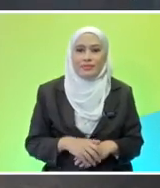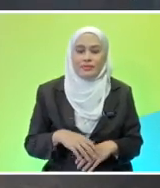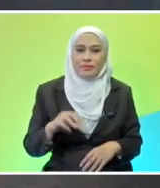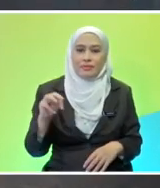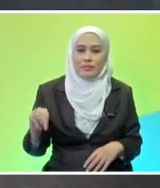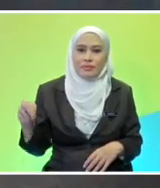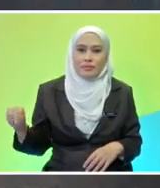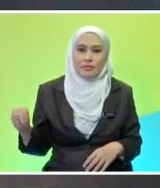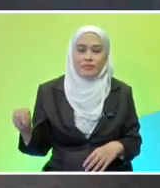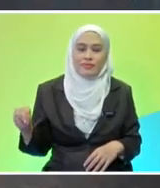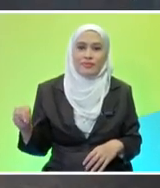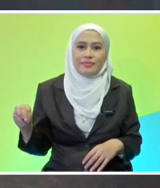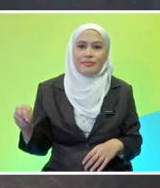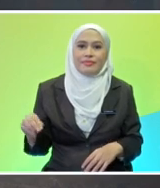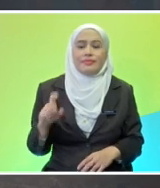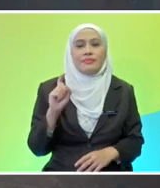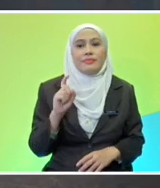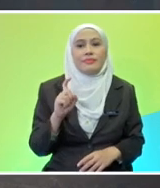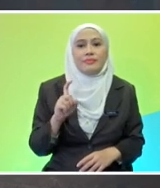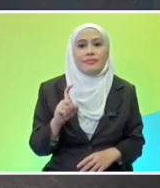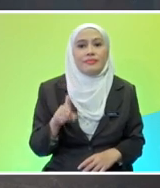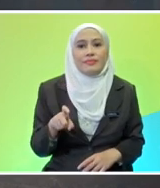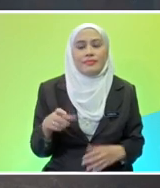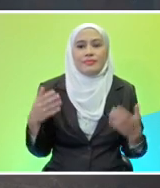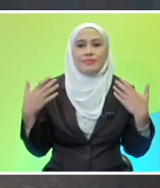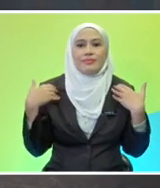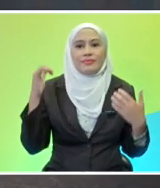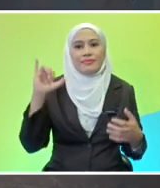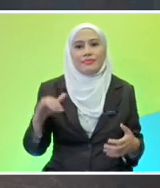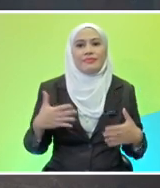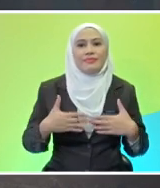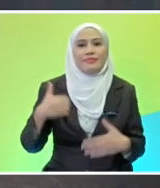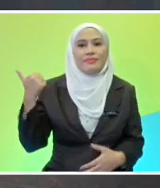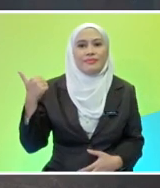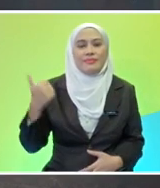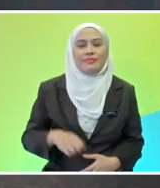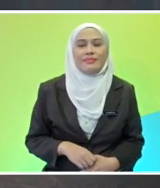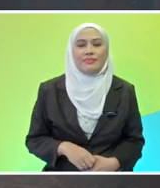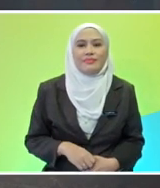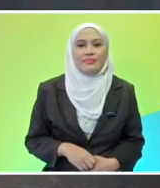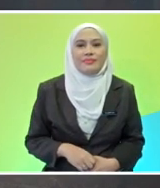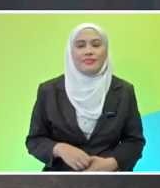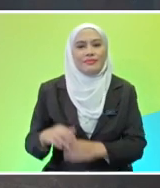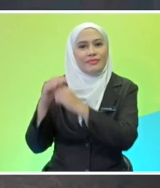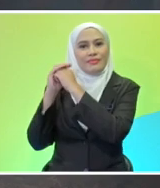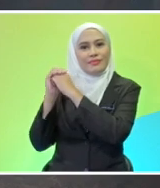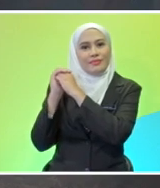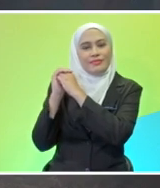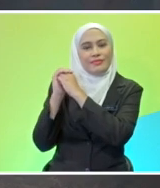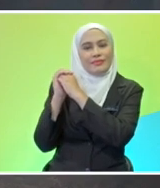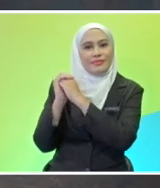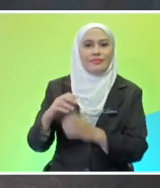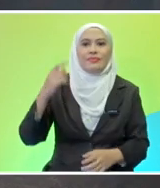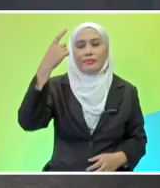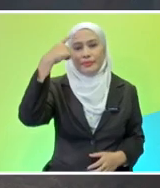pun mesti pun ada yang menang juga tu. Betul, cikgu. Jadi kita tahniah untuk ucap tahniah untuk diri sendiri.